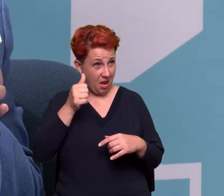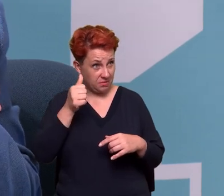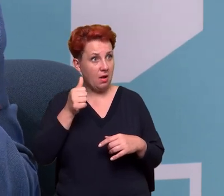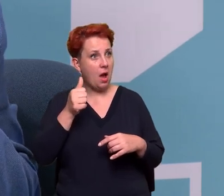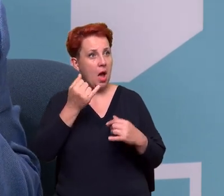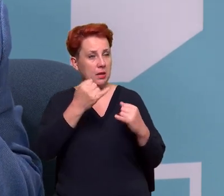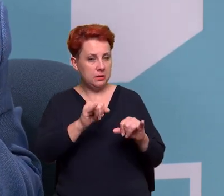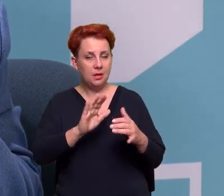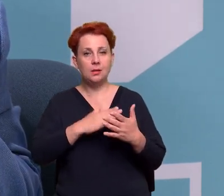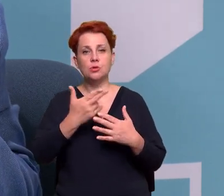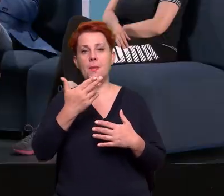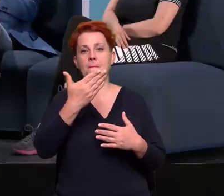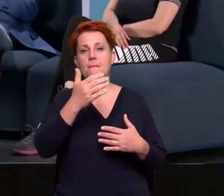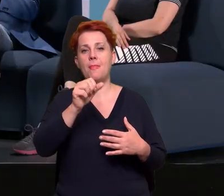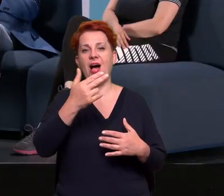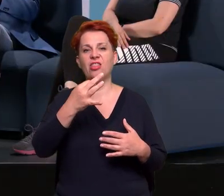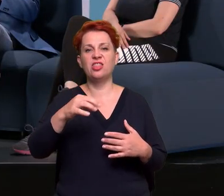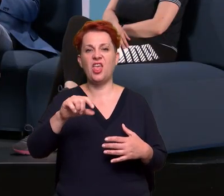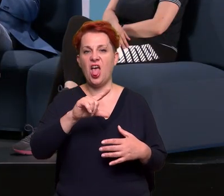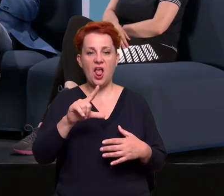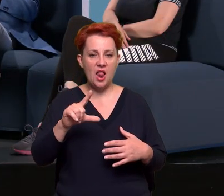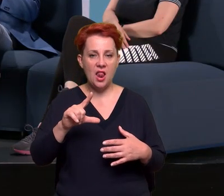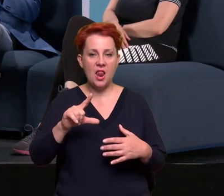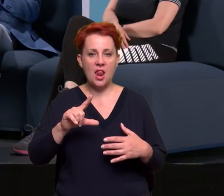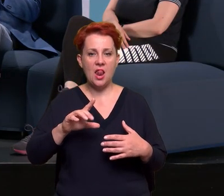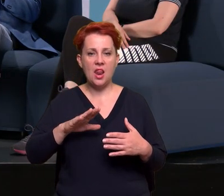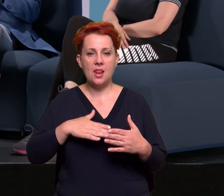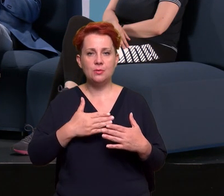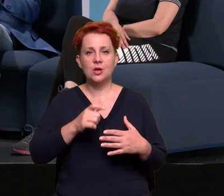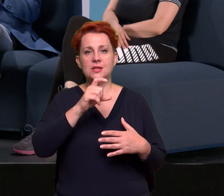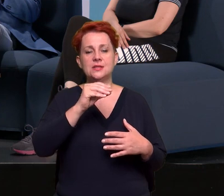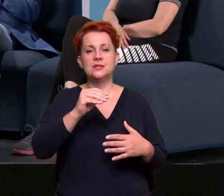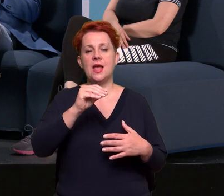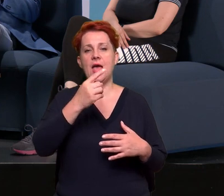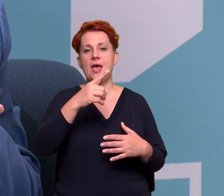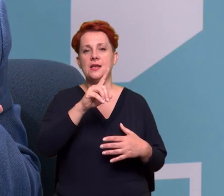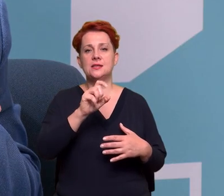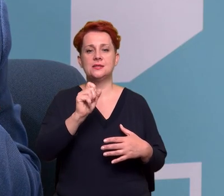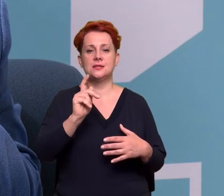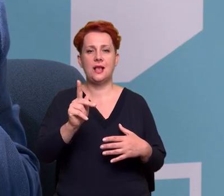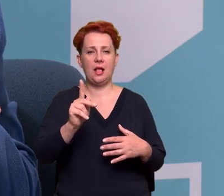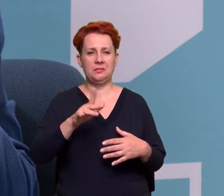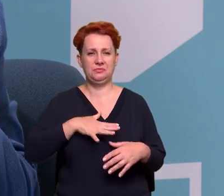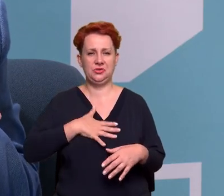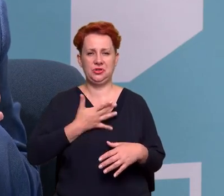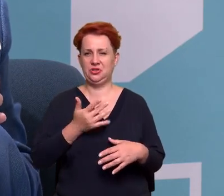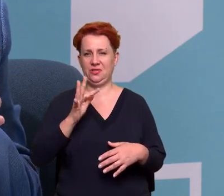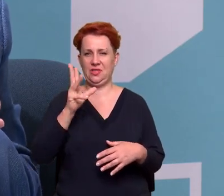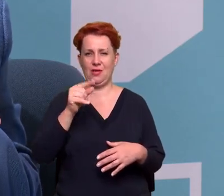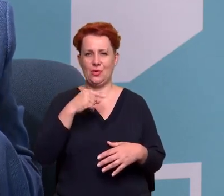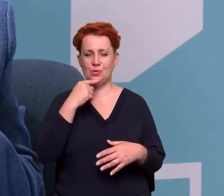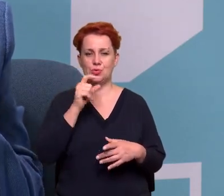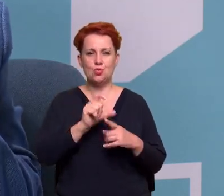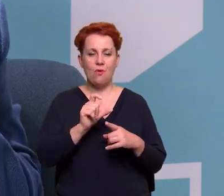zupełnie nie było mantel. Moje nazwy. W moim domu mówiono na mantel. Cedzak, to jest cedzak. To jest jakieś dziwne, nieładne